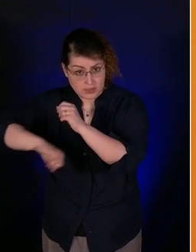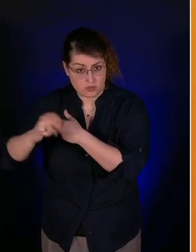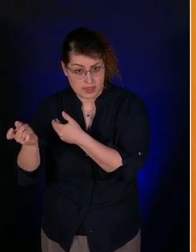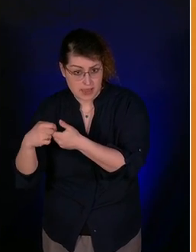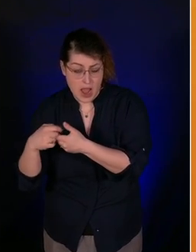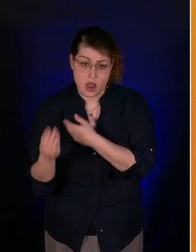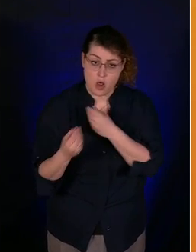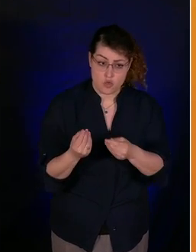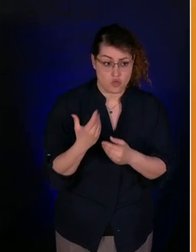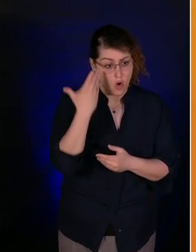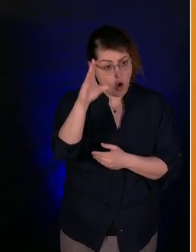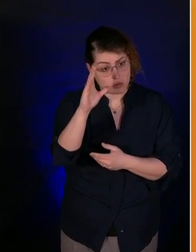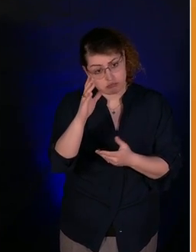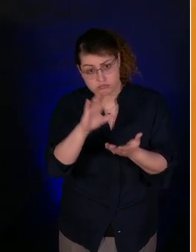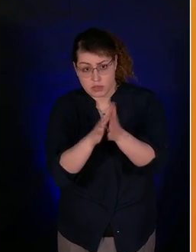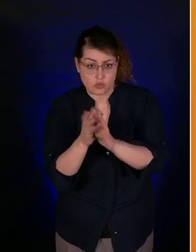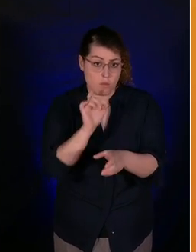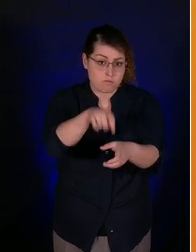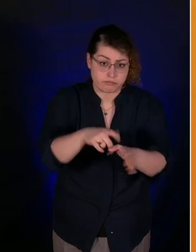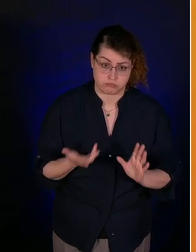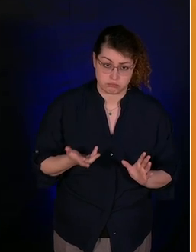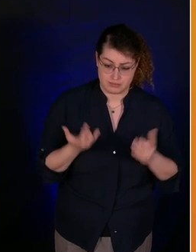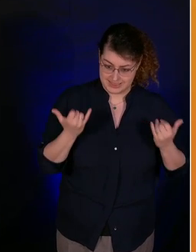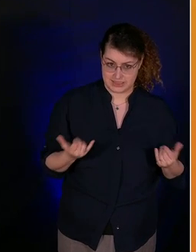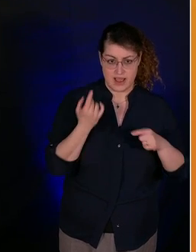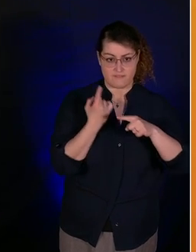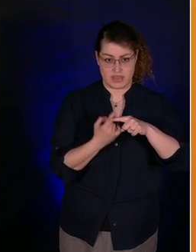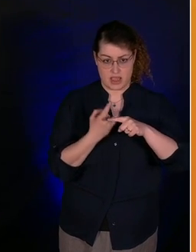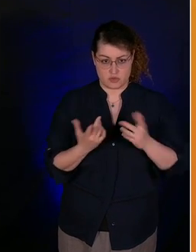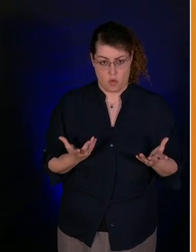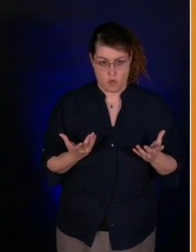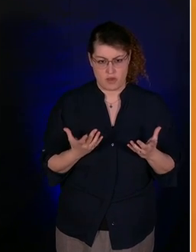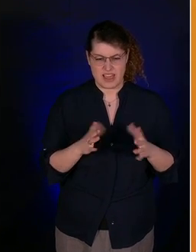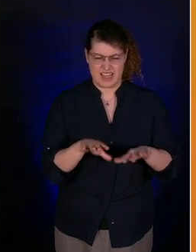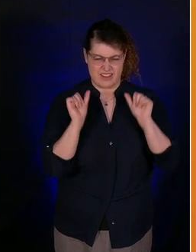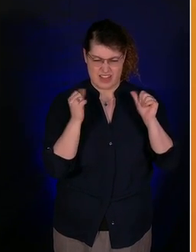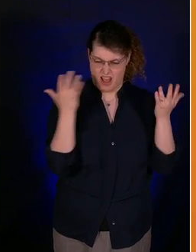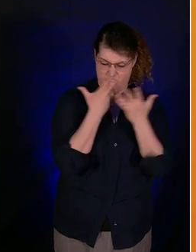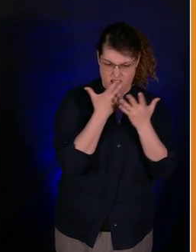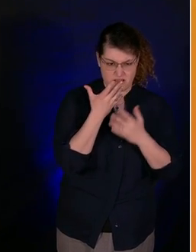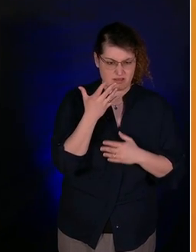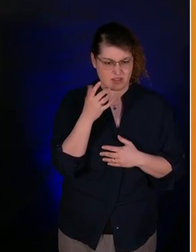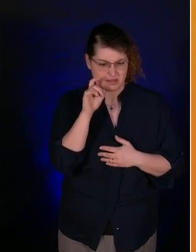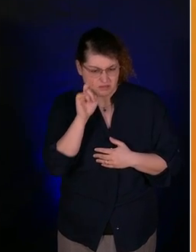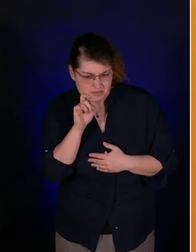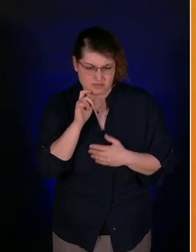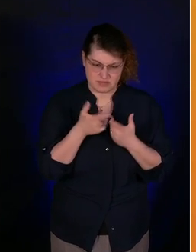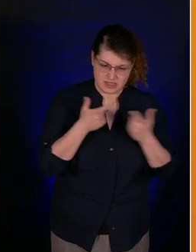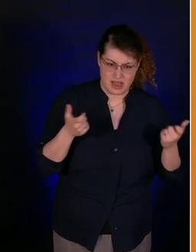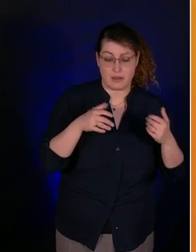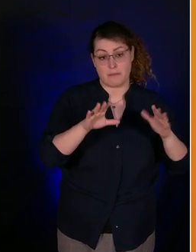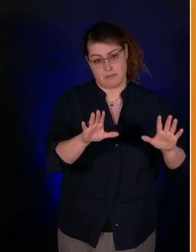ou alors association. Notre fédération souhaite éviter la confusion des genres, et ce sans jeu de